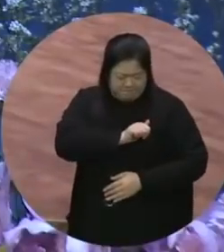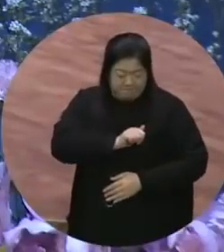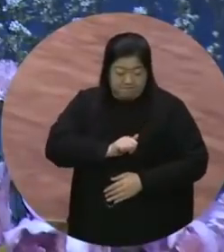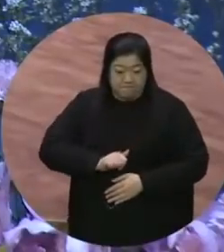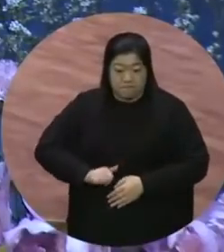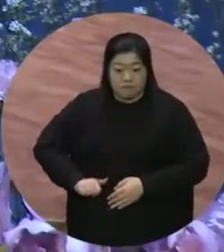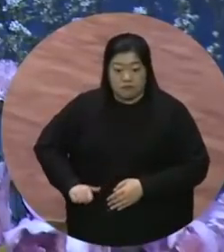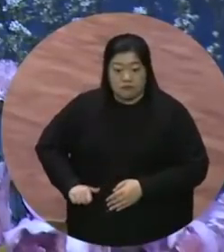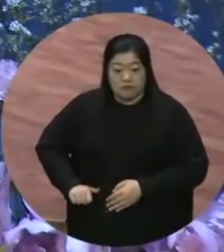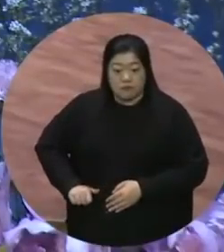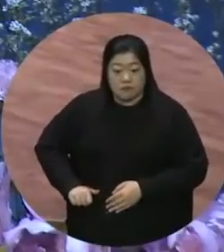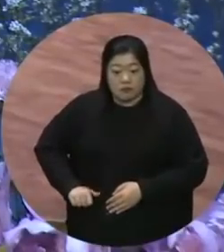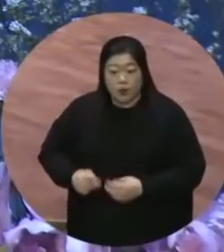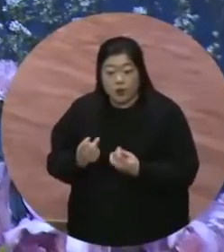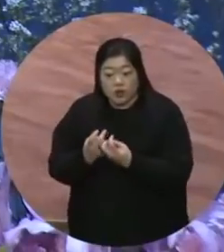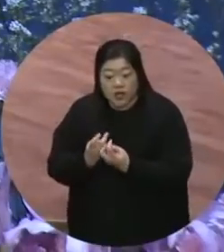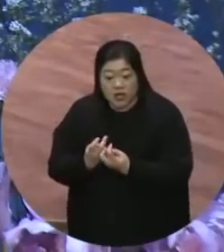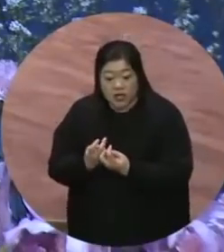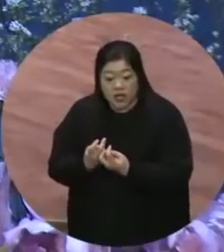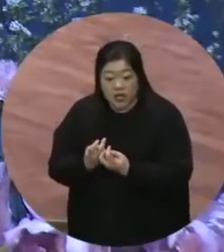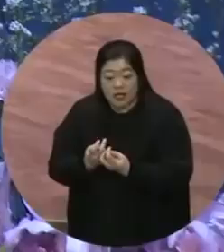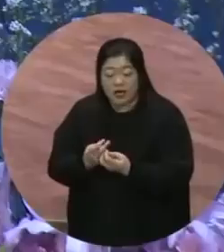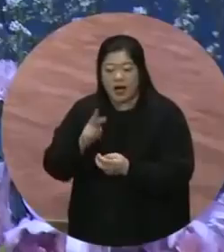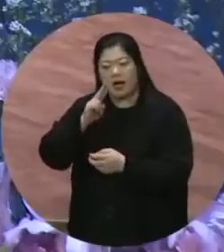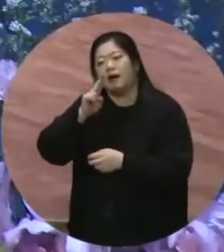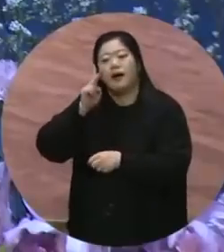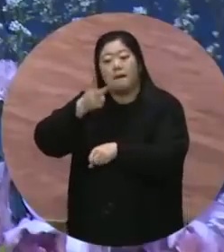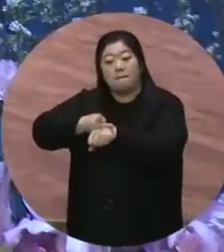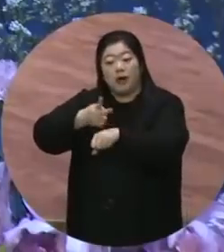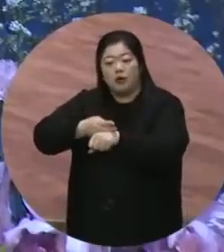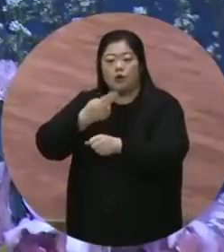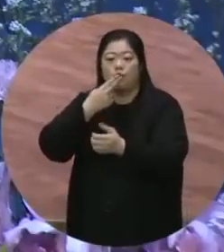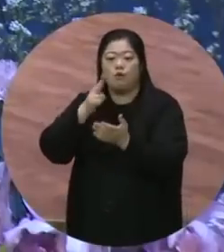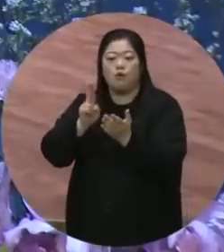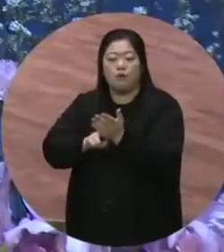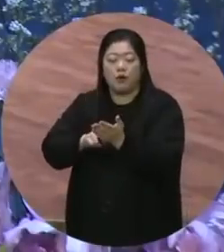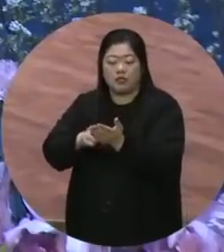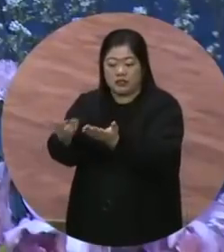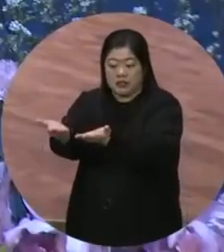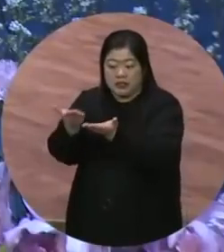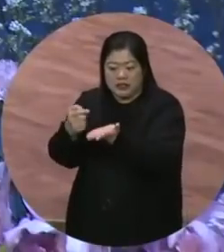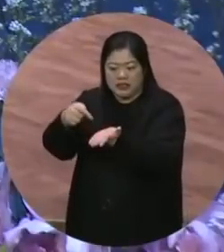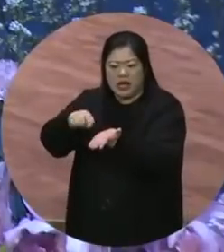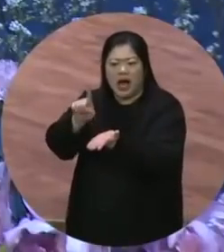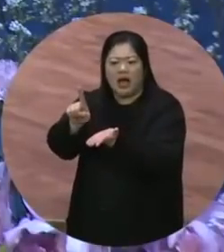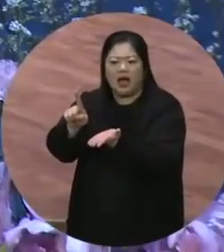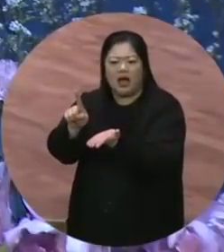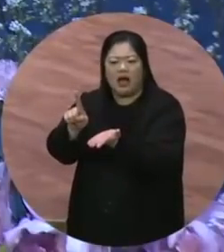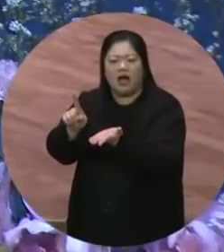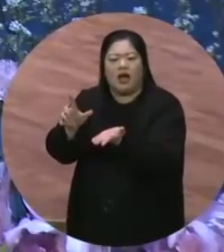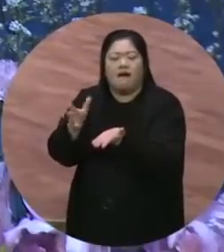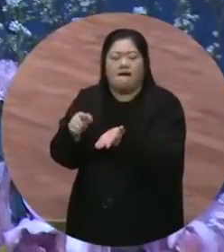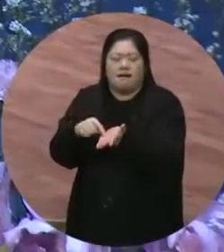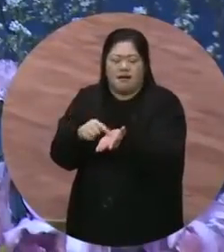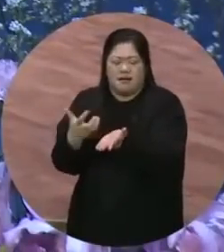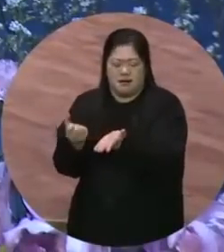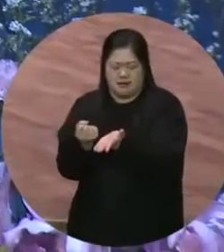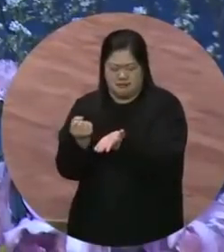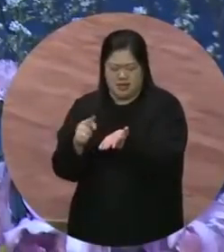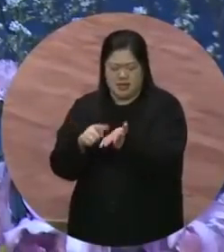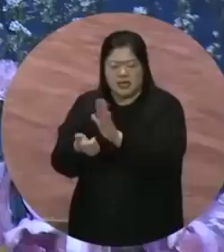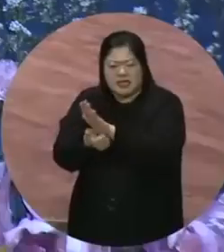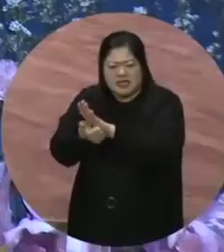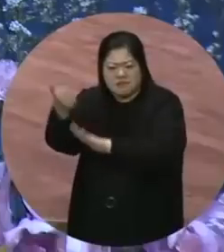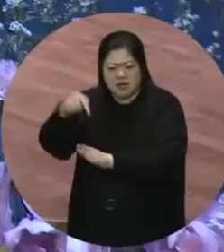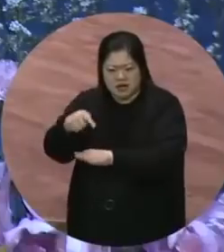그것은 바로 사도 바울이 보낸 로마서의 복음 때문에. 절대 복음 때문에 이겨낼